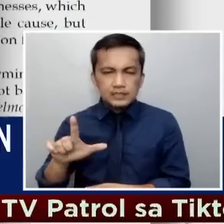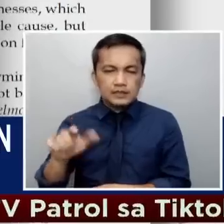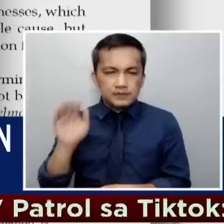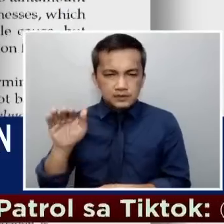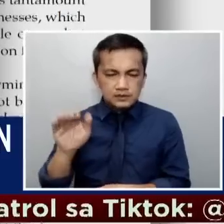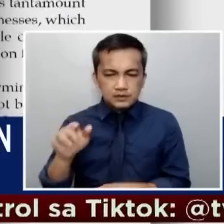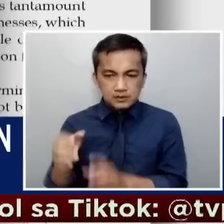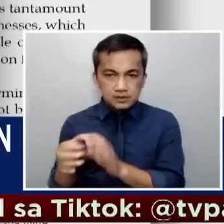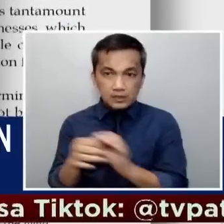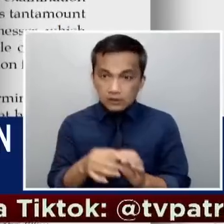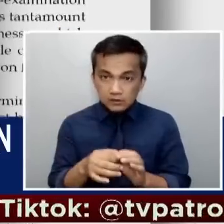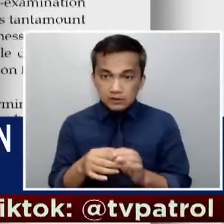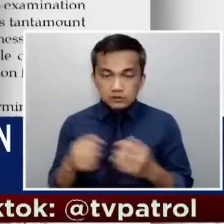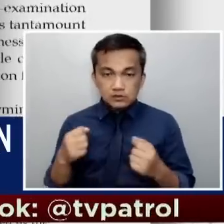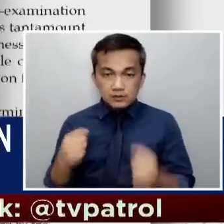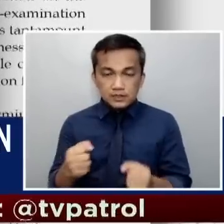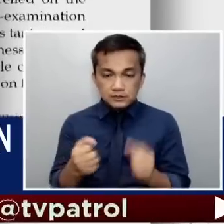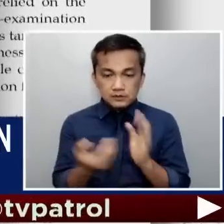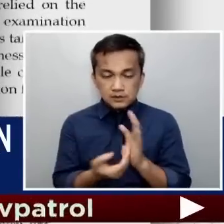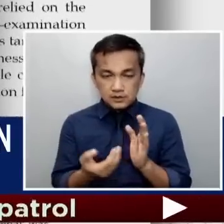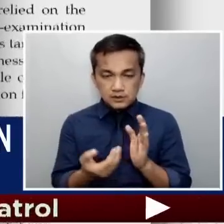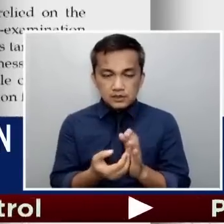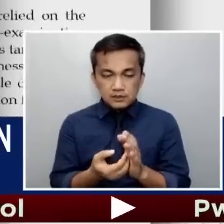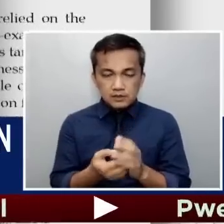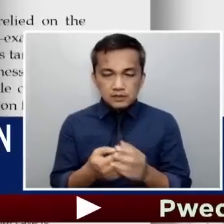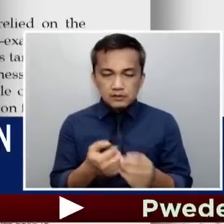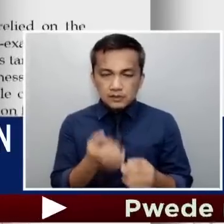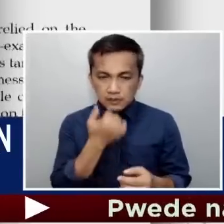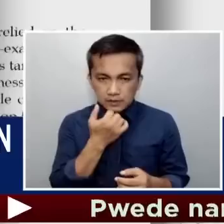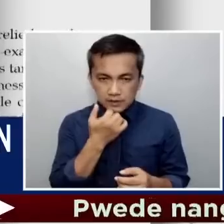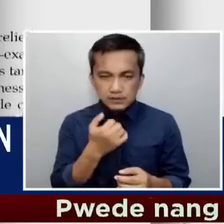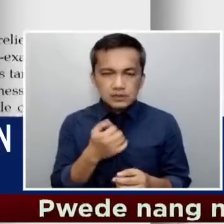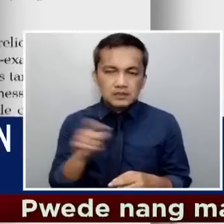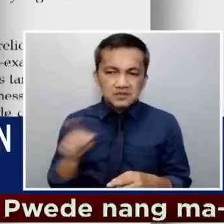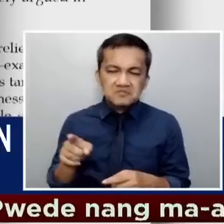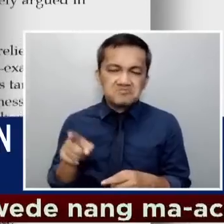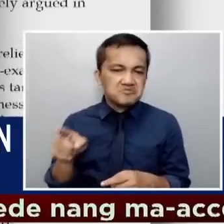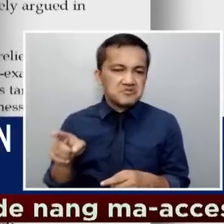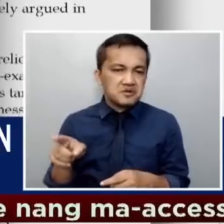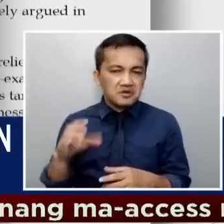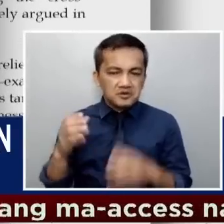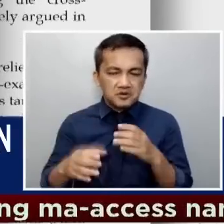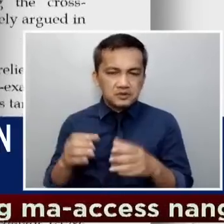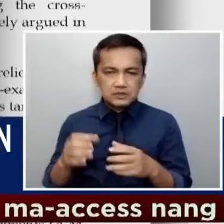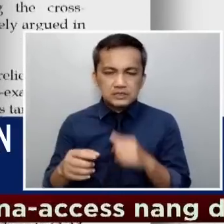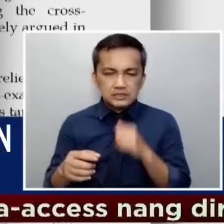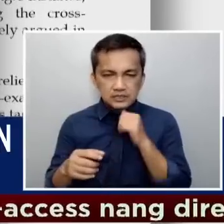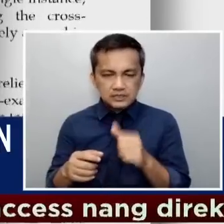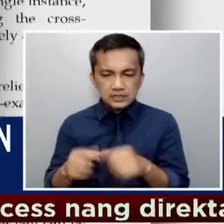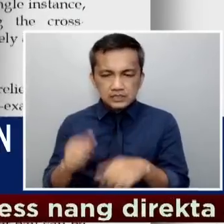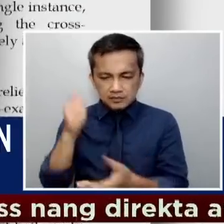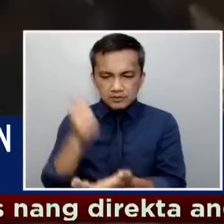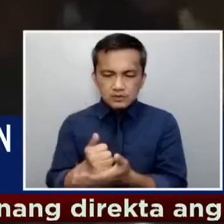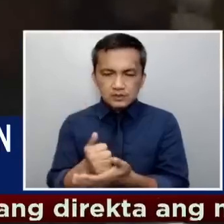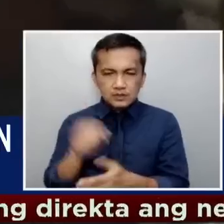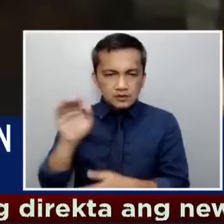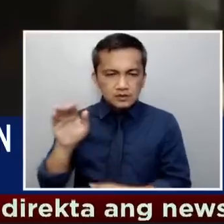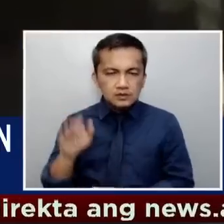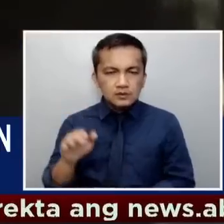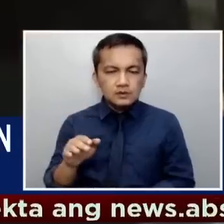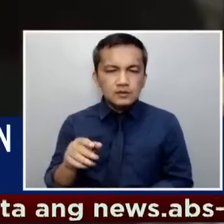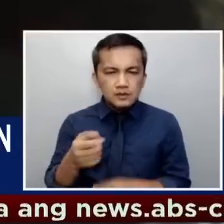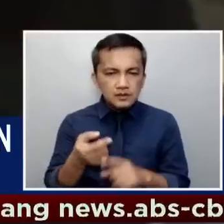katigan kung malakas ang ebidensya ng pagkakasala. Nagkamali rin umano ang korte sa hindi pag-aproba ng petisyon base